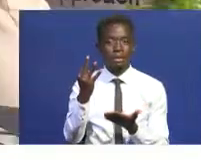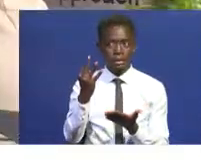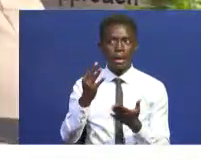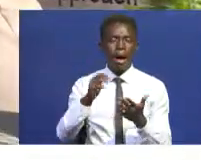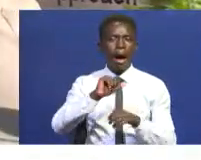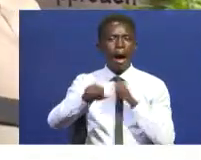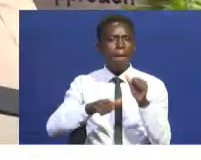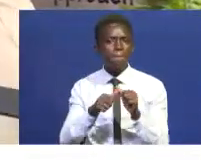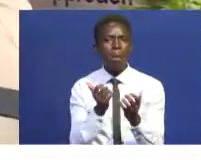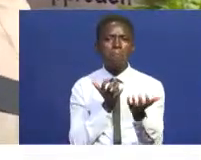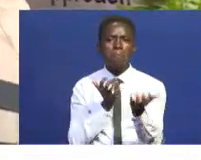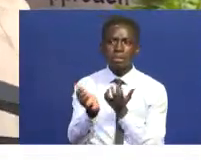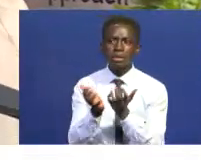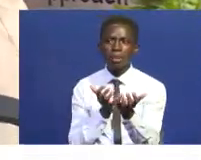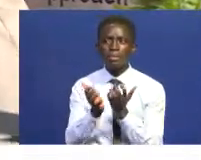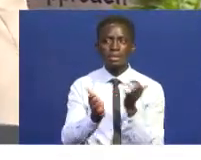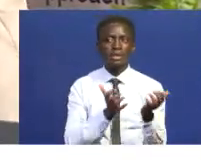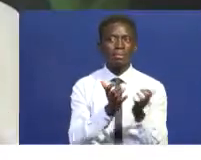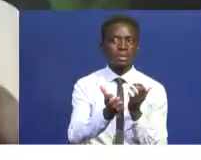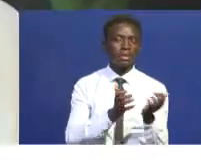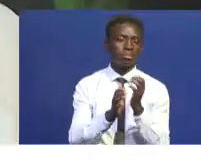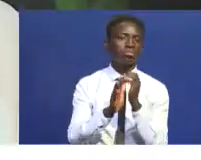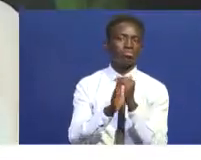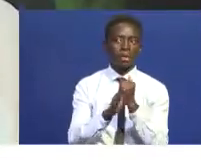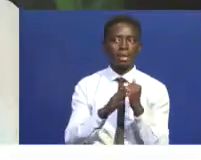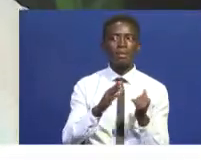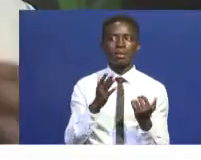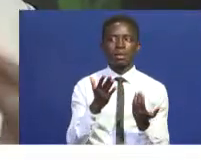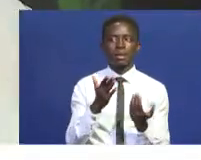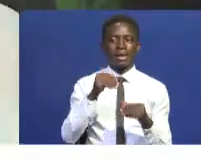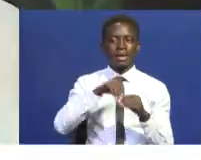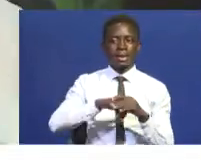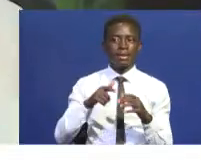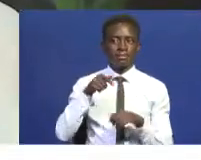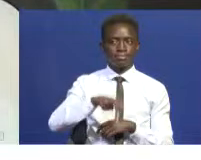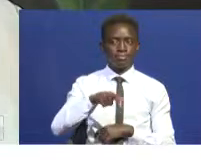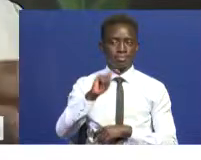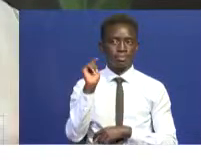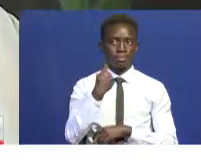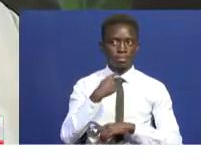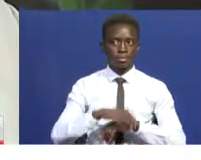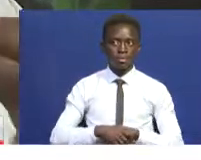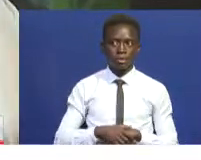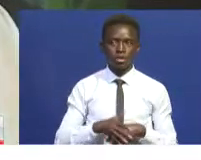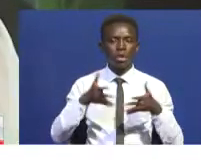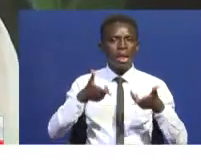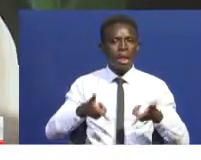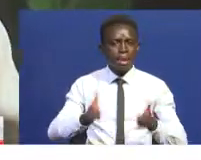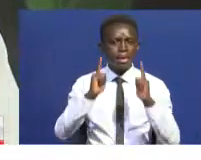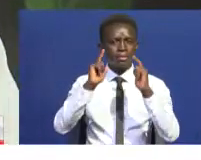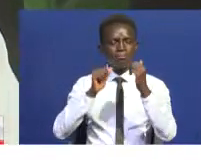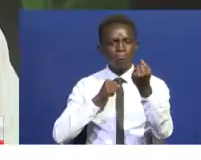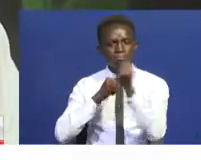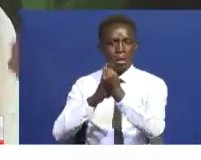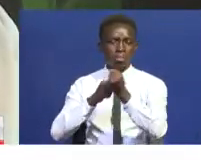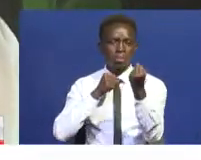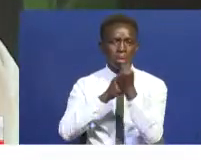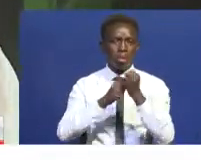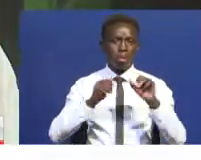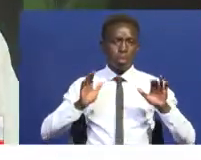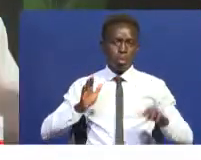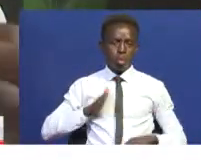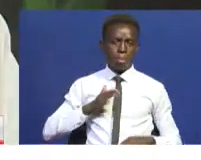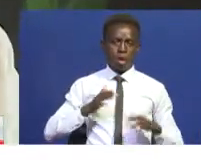kibiashara kwa hisani ya ubalozi wa Marekani humo nchini. My call is they've graduated today, but let us support the women that we have in